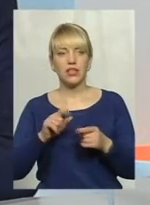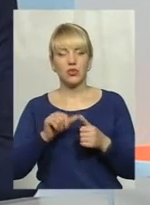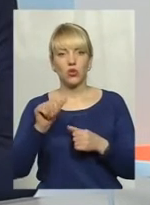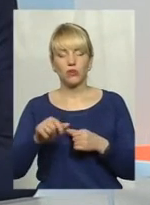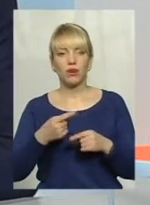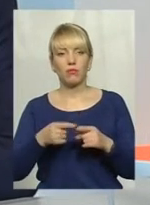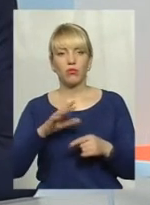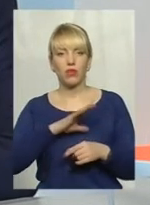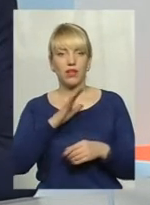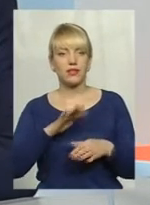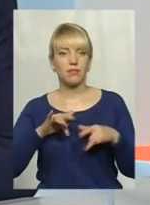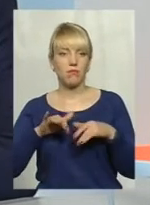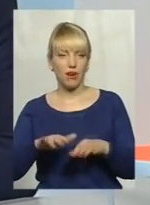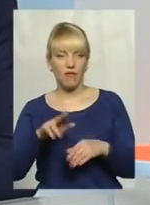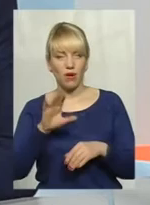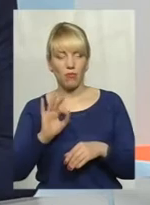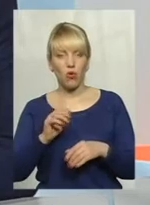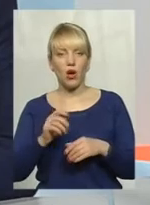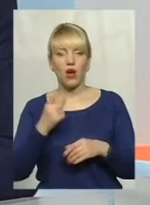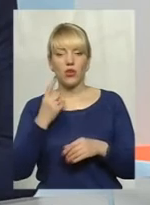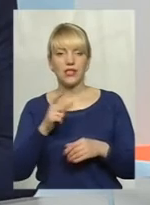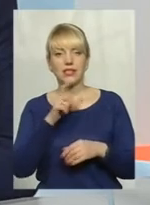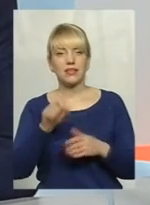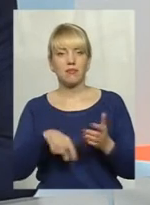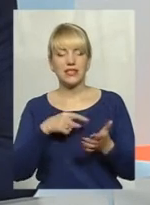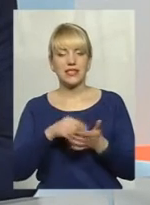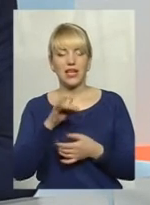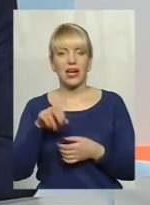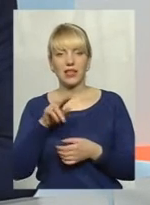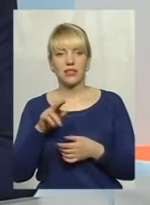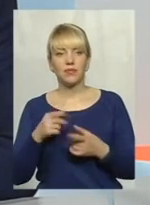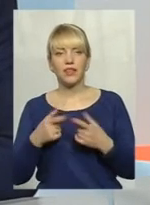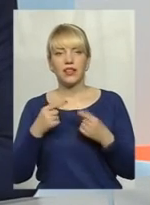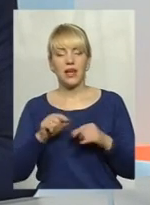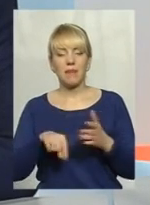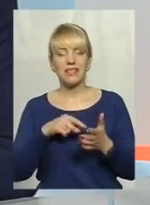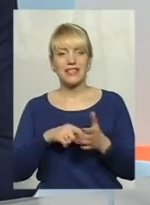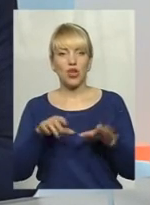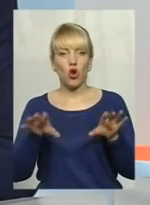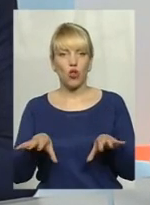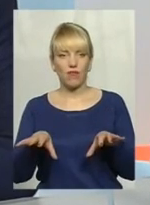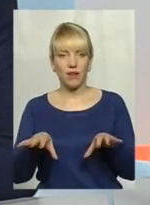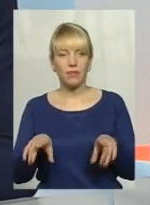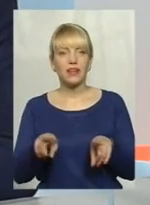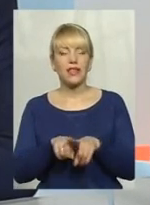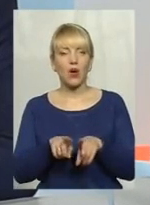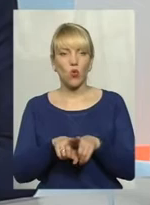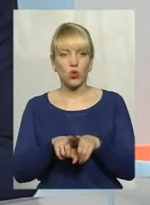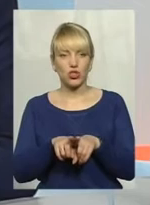була справа по одній з міських рад, де міський голова